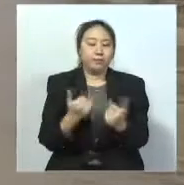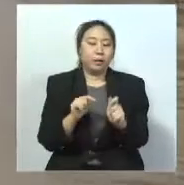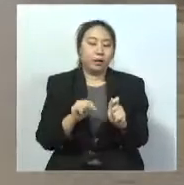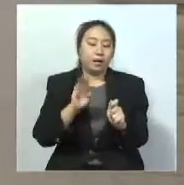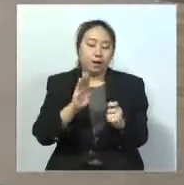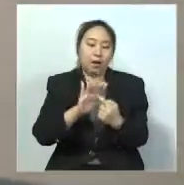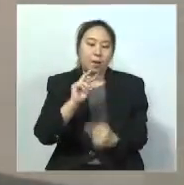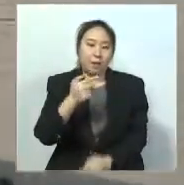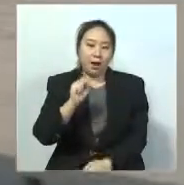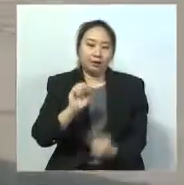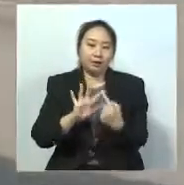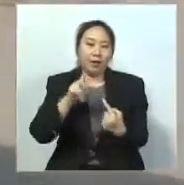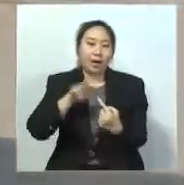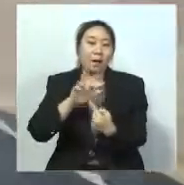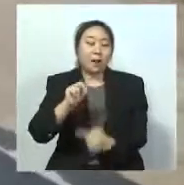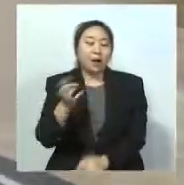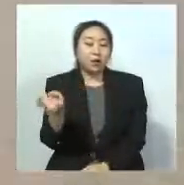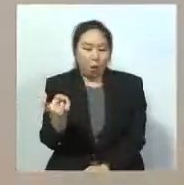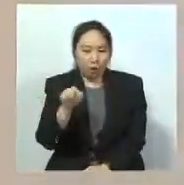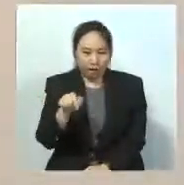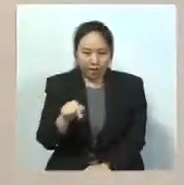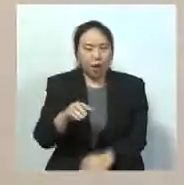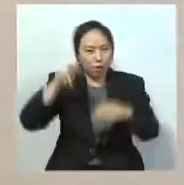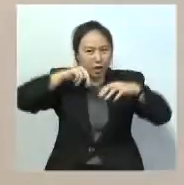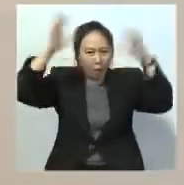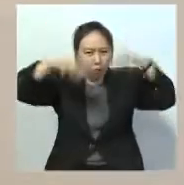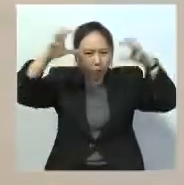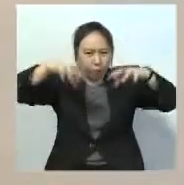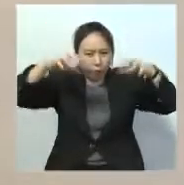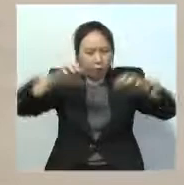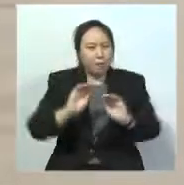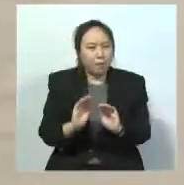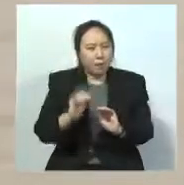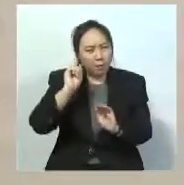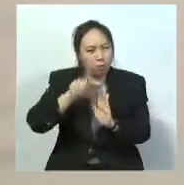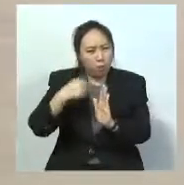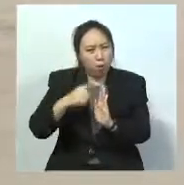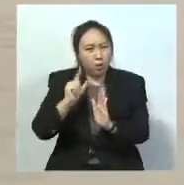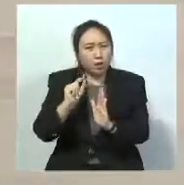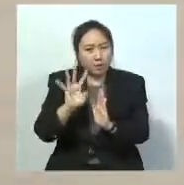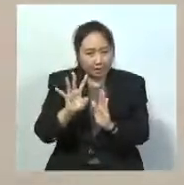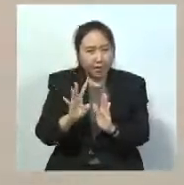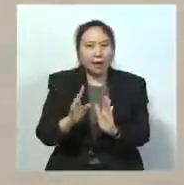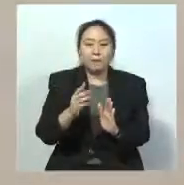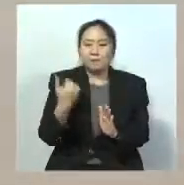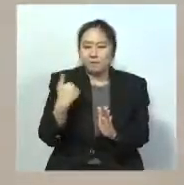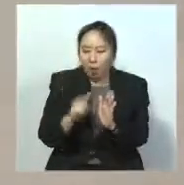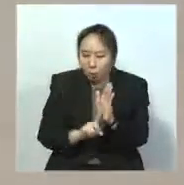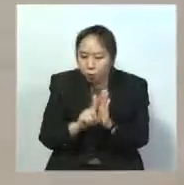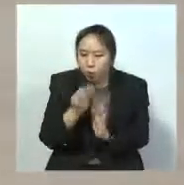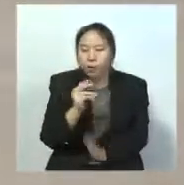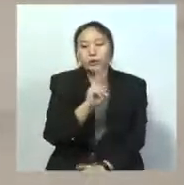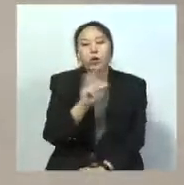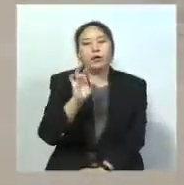มาณน้ำฝนวัดปริมาณฝนสะสม24ชั่วโมงที่เทศบาลตำบลบางสะพานวัดได้ 207.2 มิลลิเมตรน